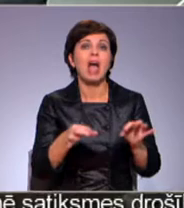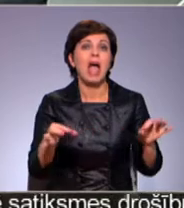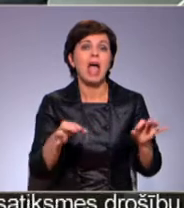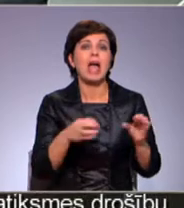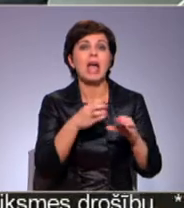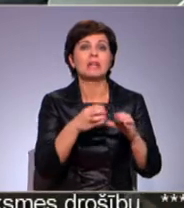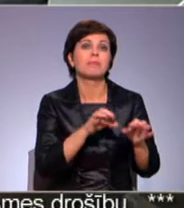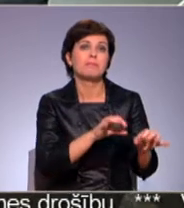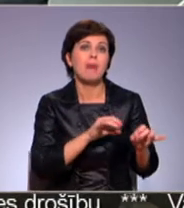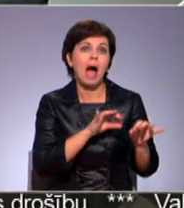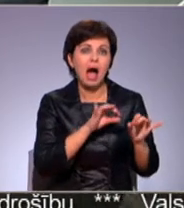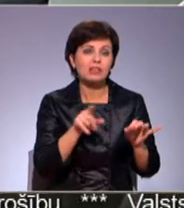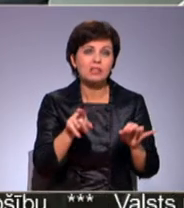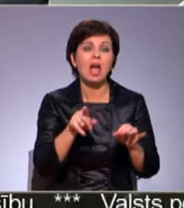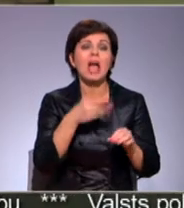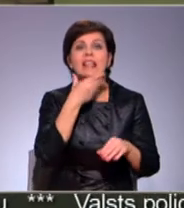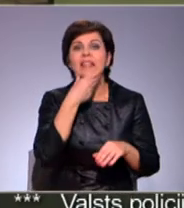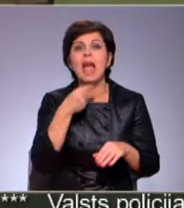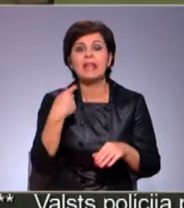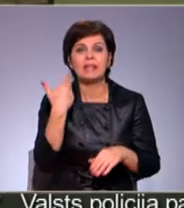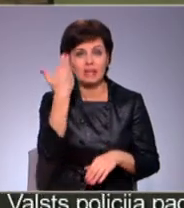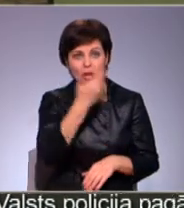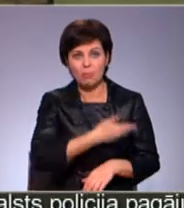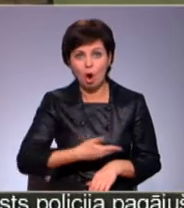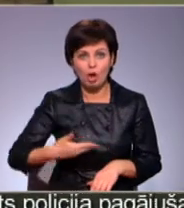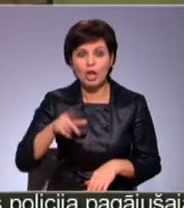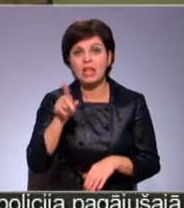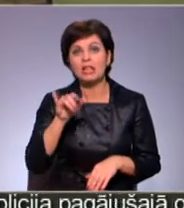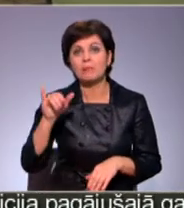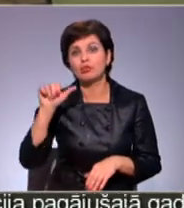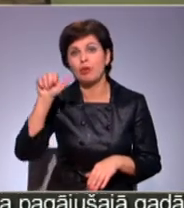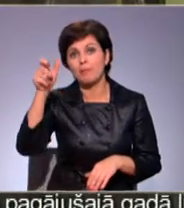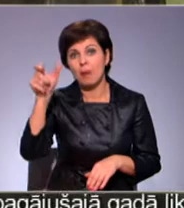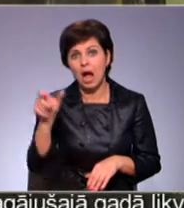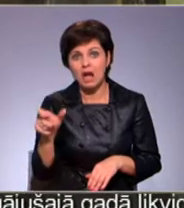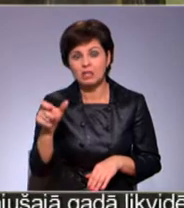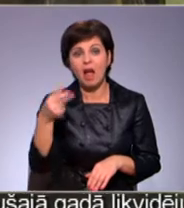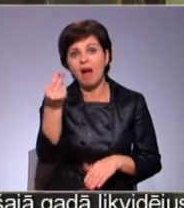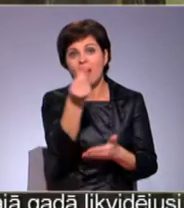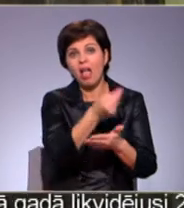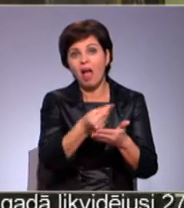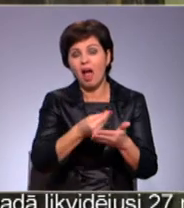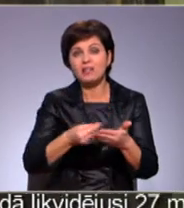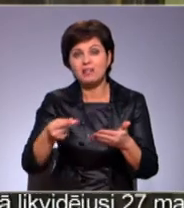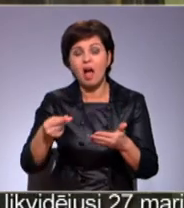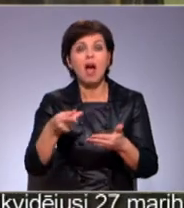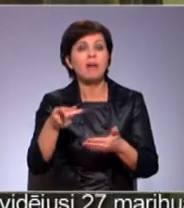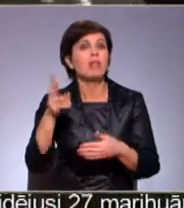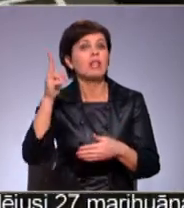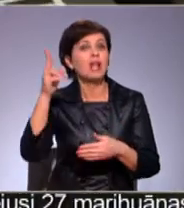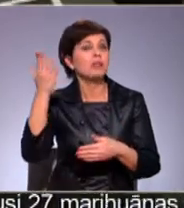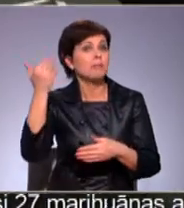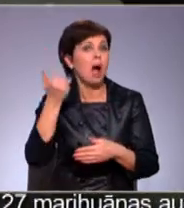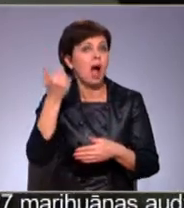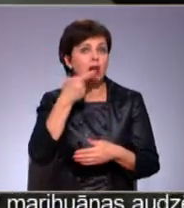60. Gados gleznotais Ļeņina portrets un lībiešu mākslinieka Jāņa Beltes glezna. Laikmeta liecības par pagājušo